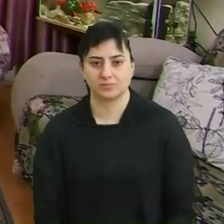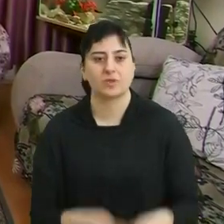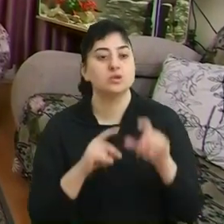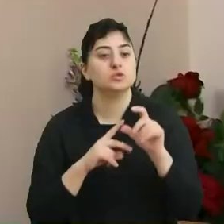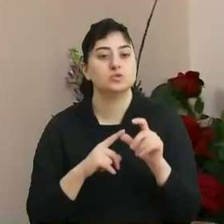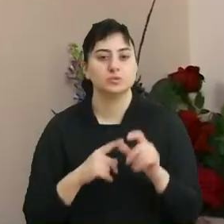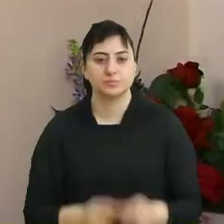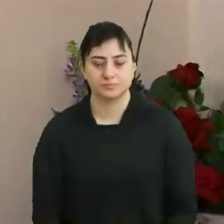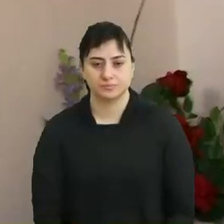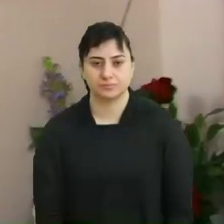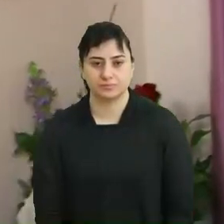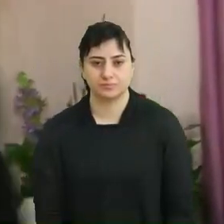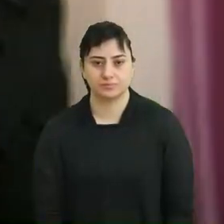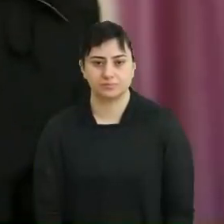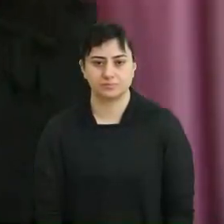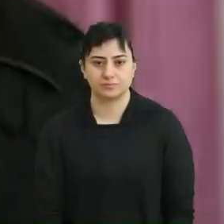Şükrü!